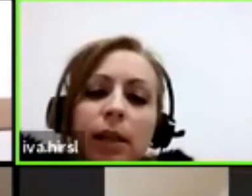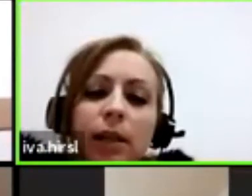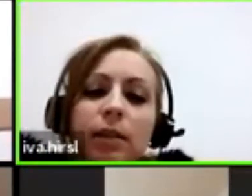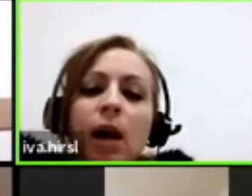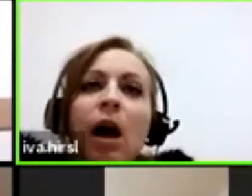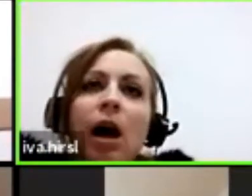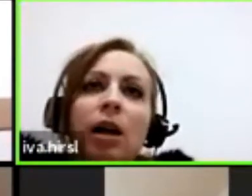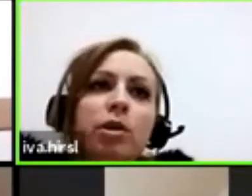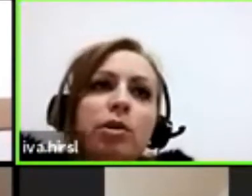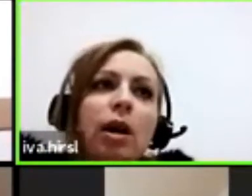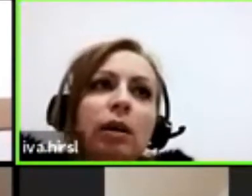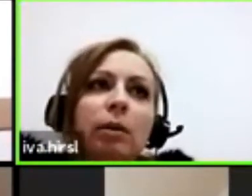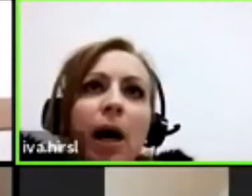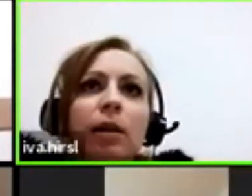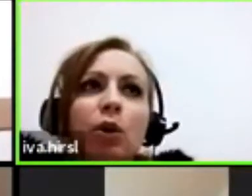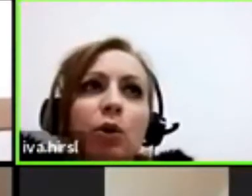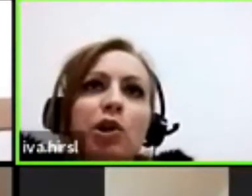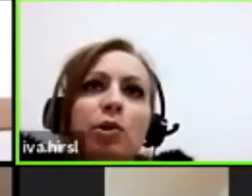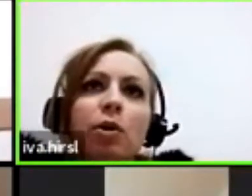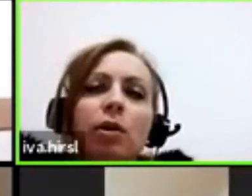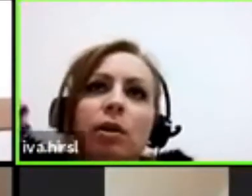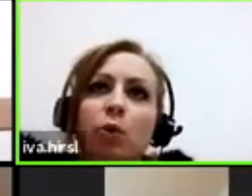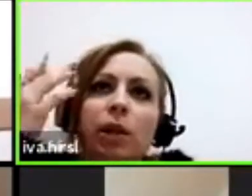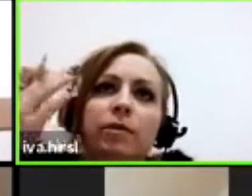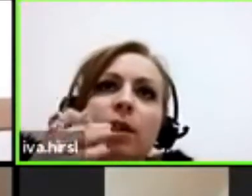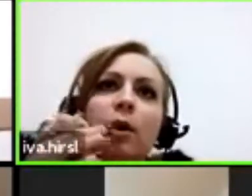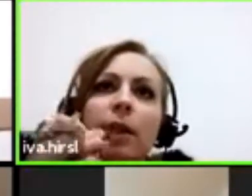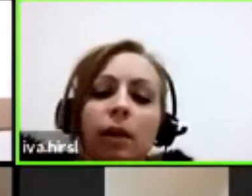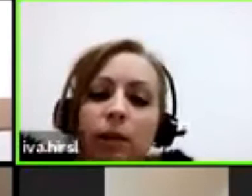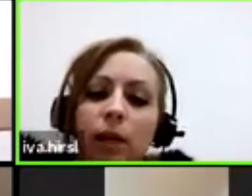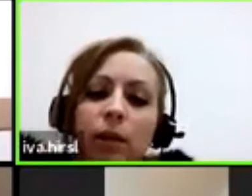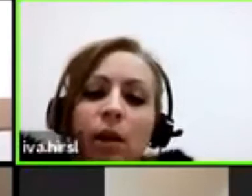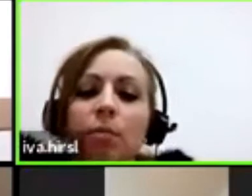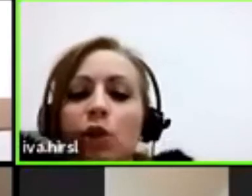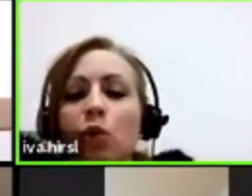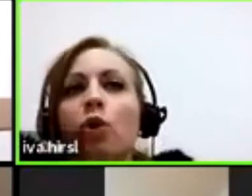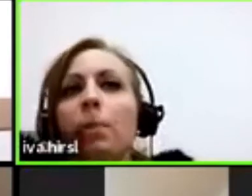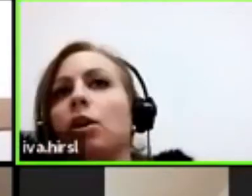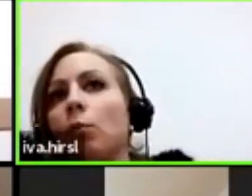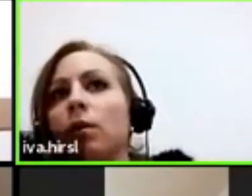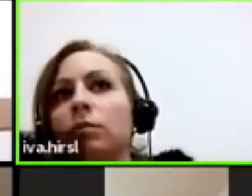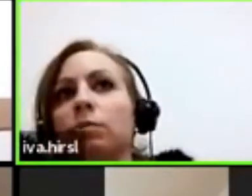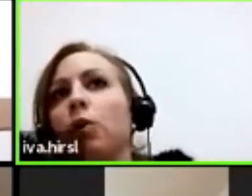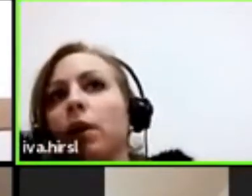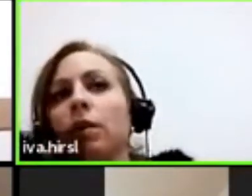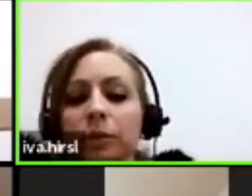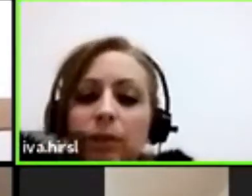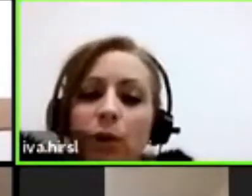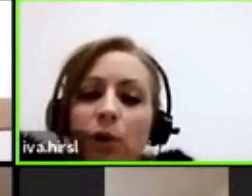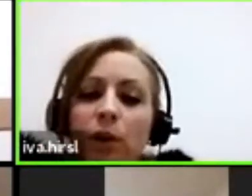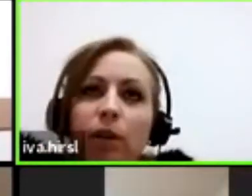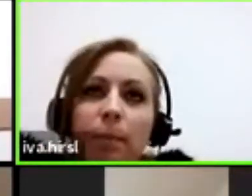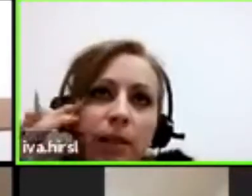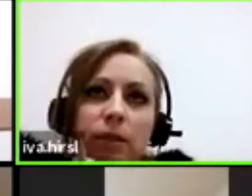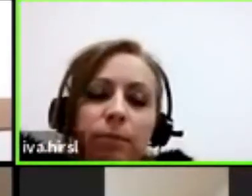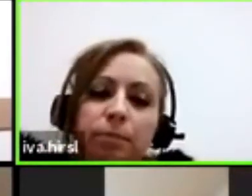izraze lica, ali možda je mana oko toga što umjetno svjetlo pada na njih. Međutim, opet je dobra, bolje nego